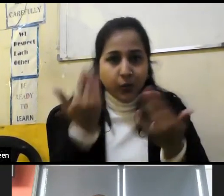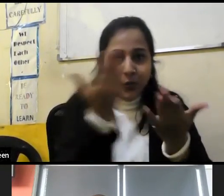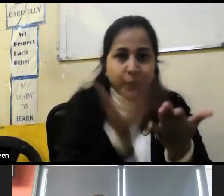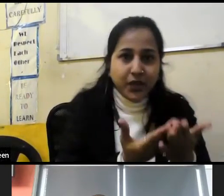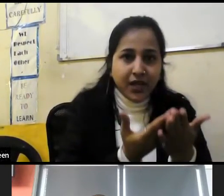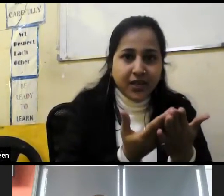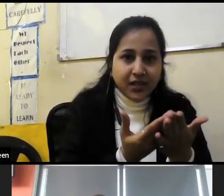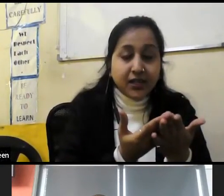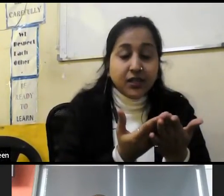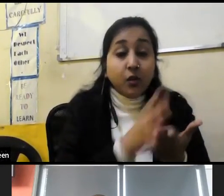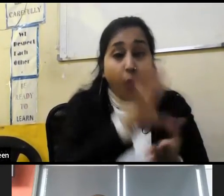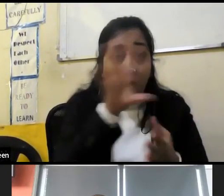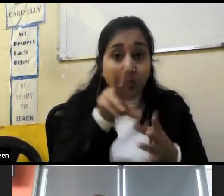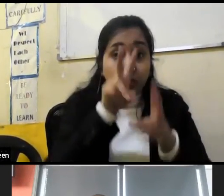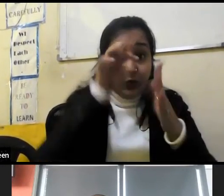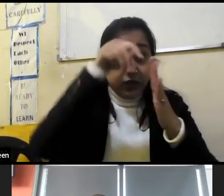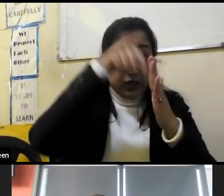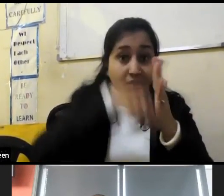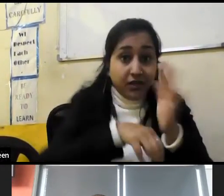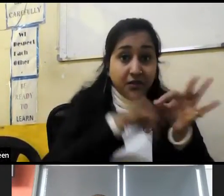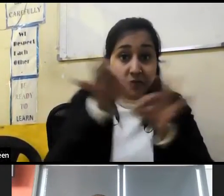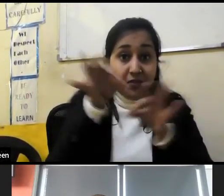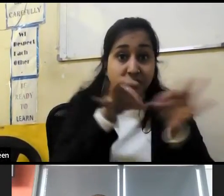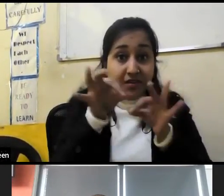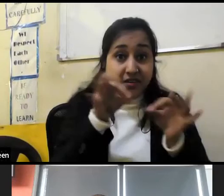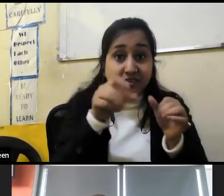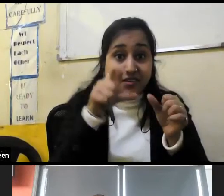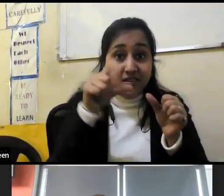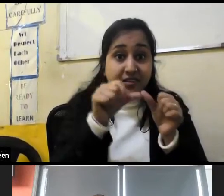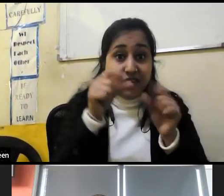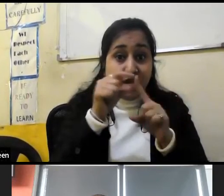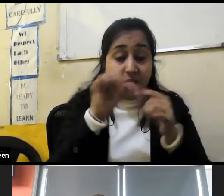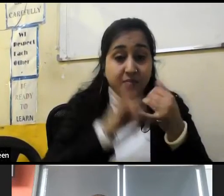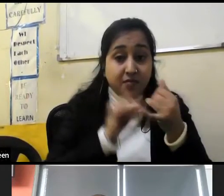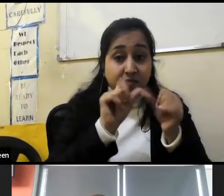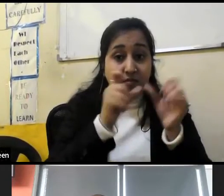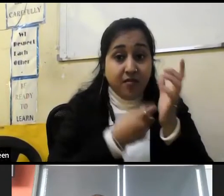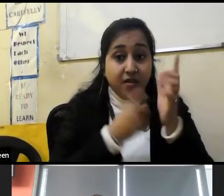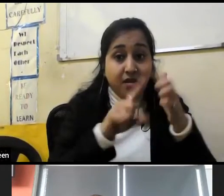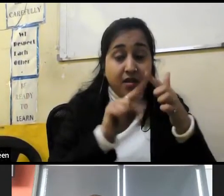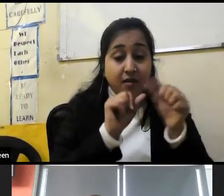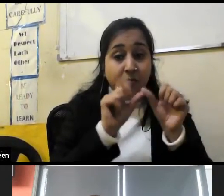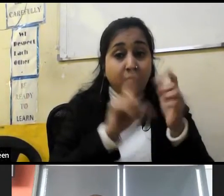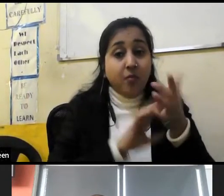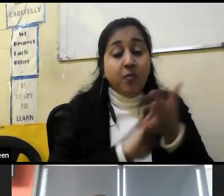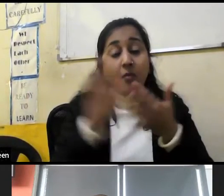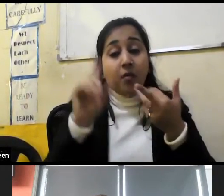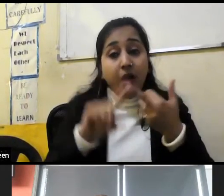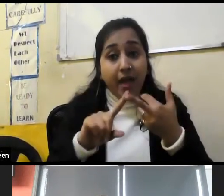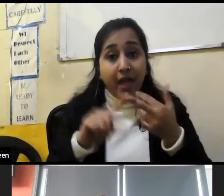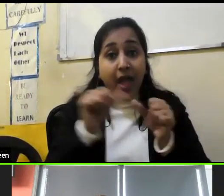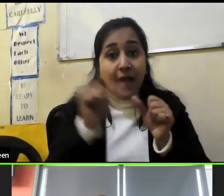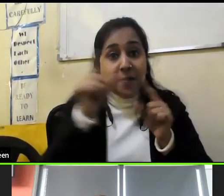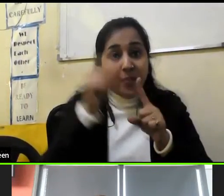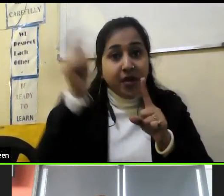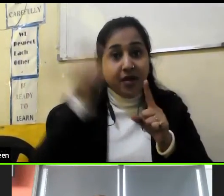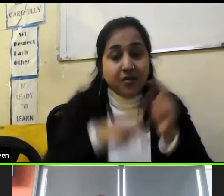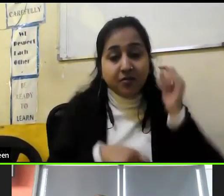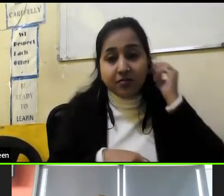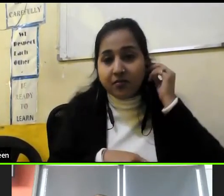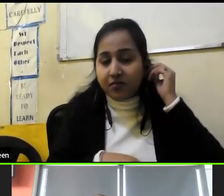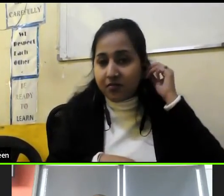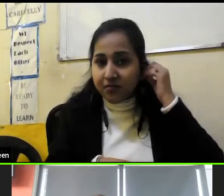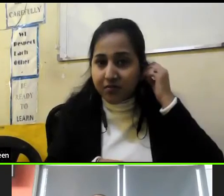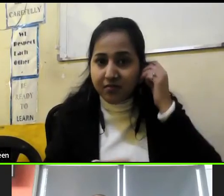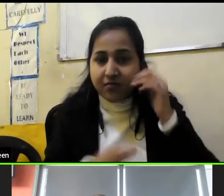सकता है, वो सब चीजें हम लोग अपने कैप सारथी ऐप के थ्रू और उनको पब्लिश करेंगे और दिखाएंगे कि भाई इस तरह से. अभी कॉल्स